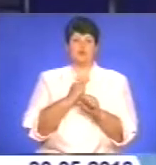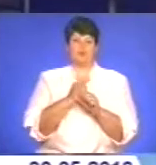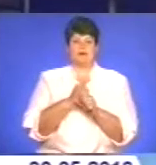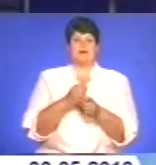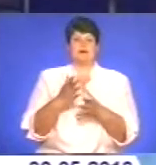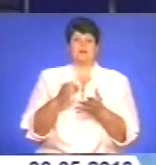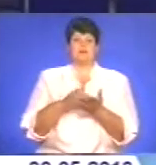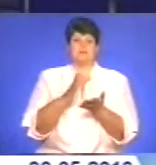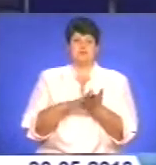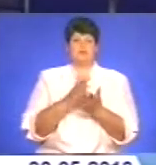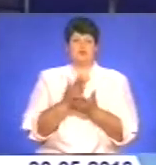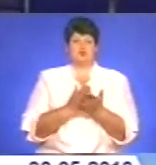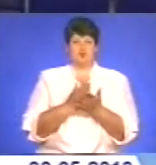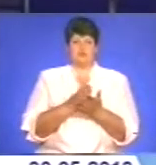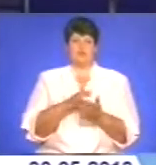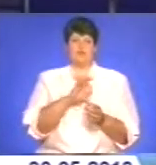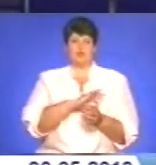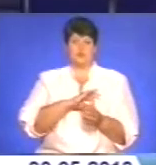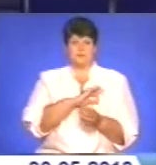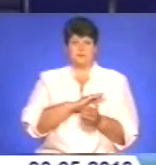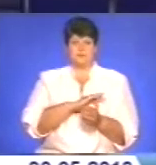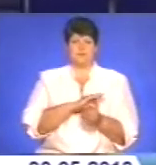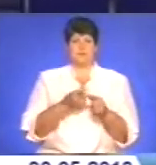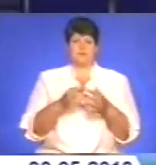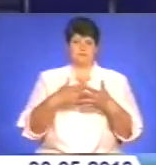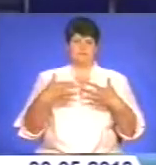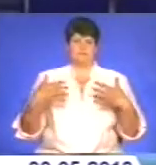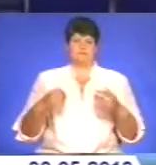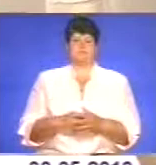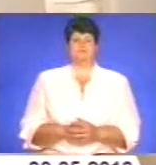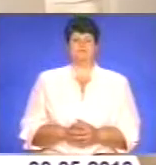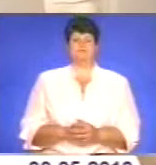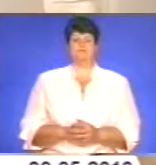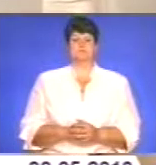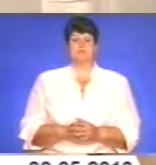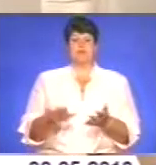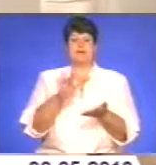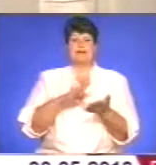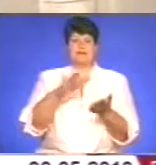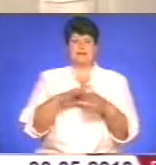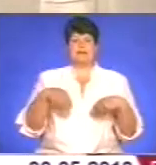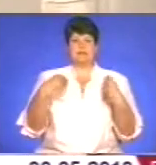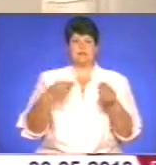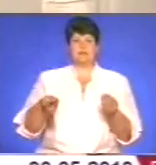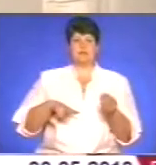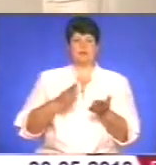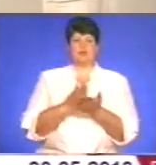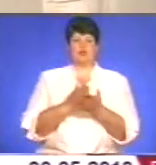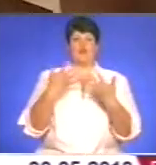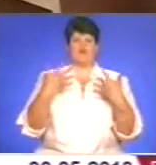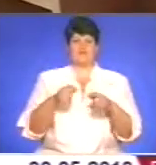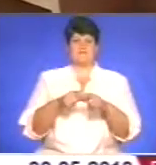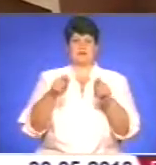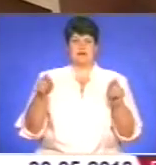Борщівського районного управління юстиції. Більше про це далі у сюжеті. Центри надання адміністративних послуг уже